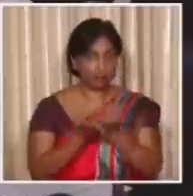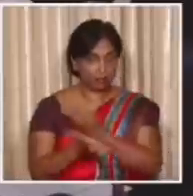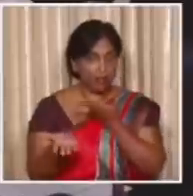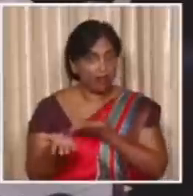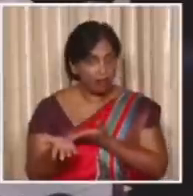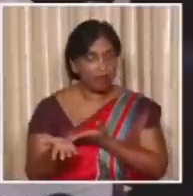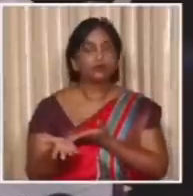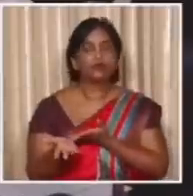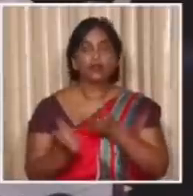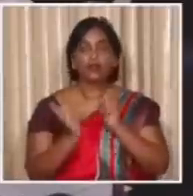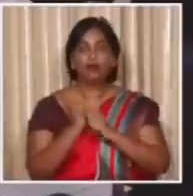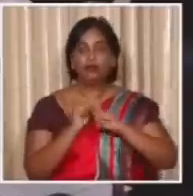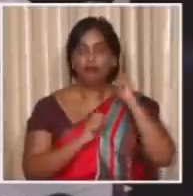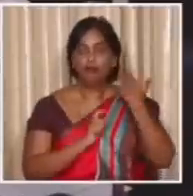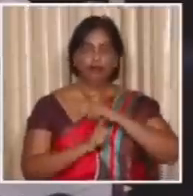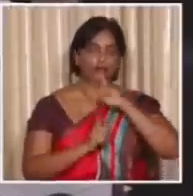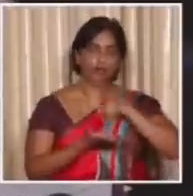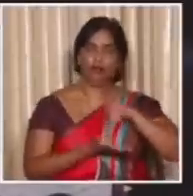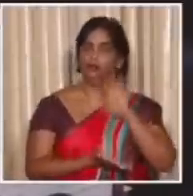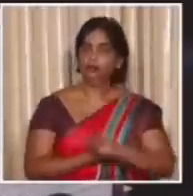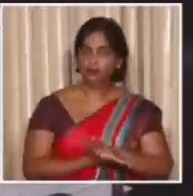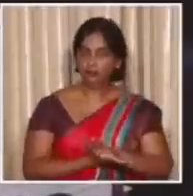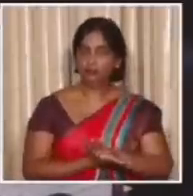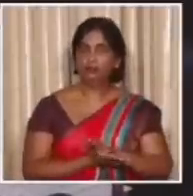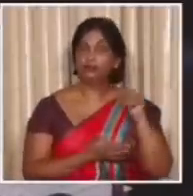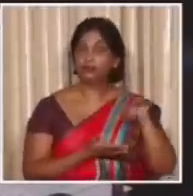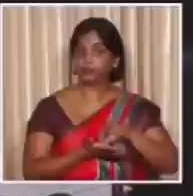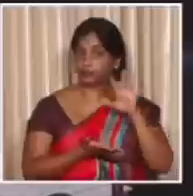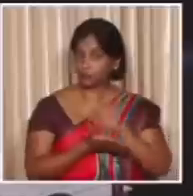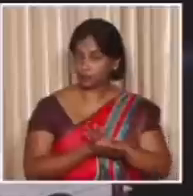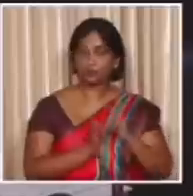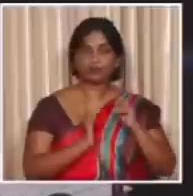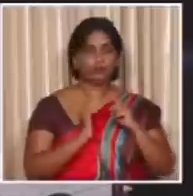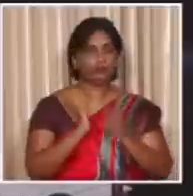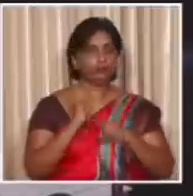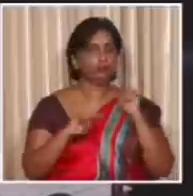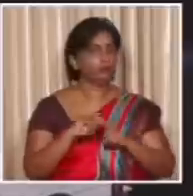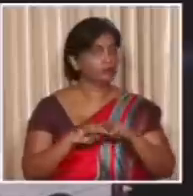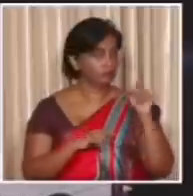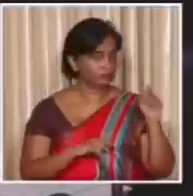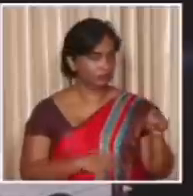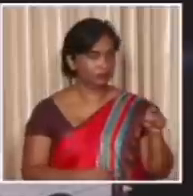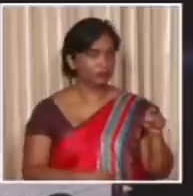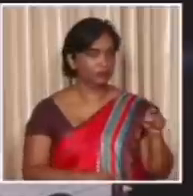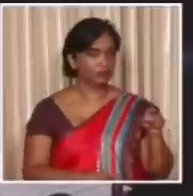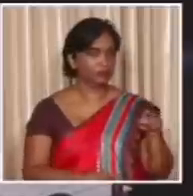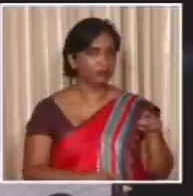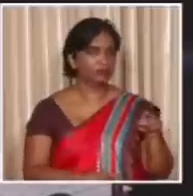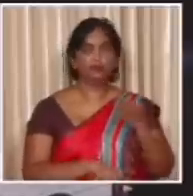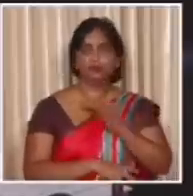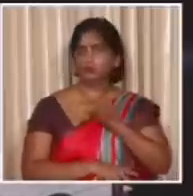තිබීදී ණය නොගෙවන තීරණයක් ගන්න. ඒ තීරණයයි මේ ජාත්‍යන්තර මූල්‍ය අරමුදලේ